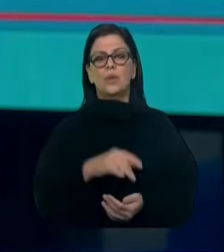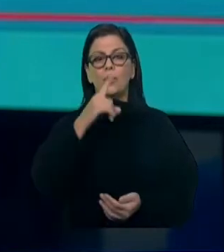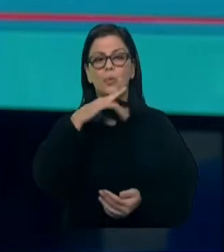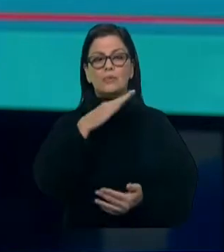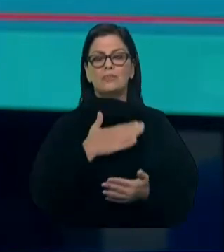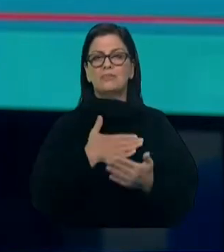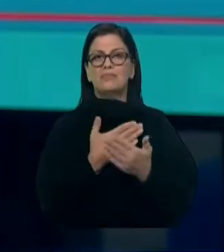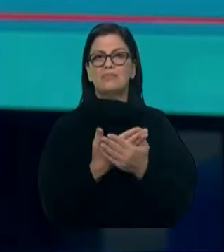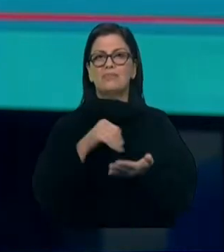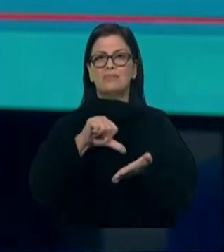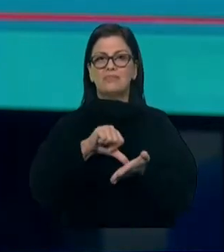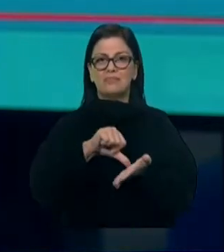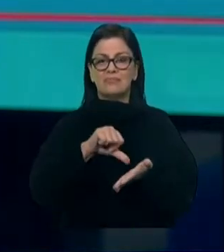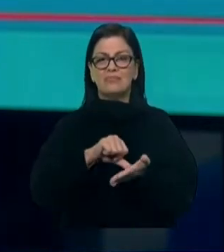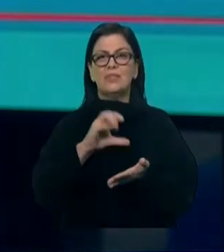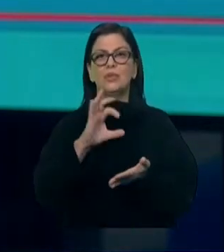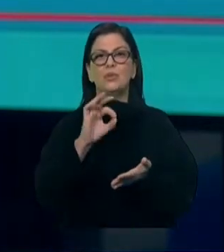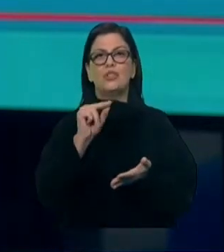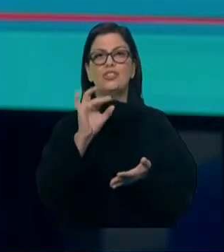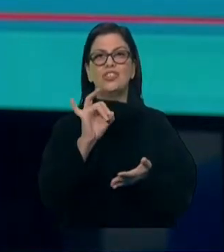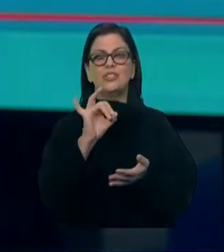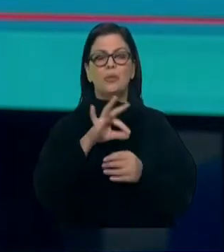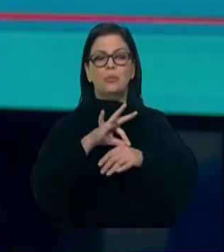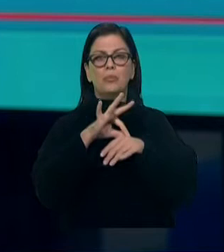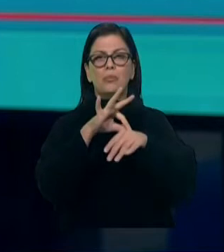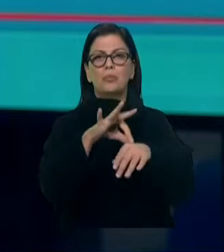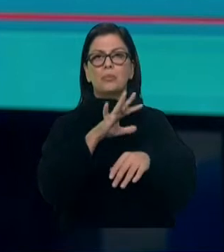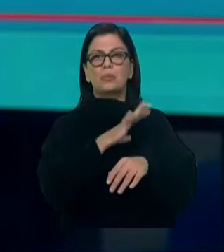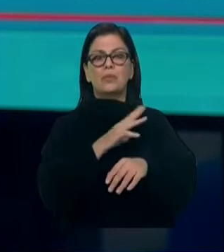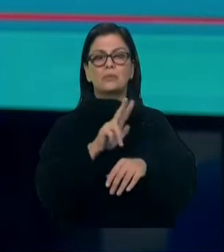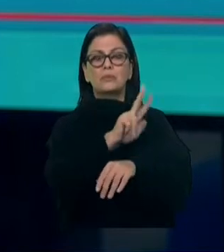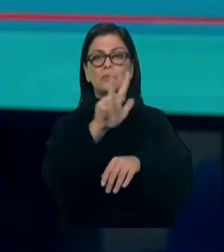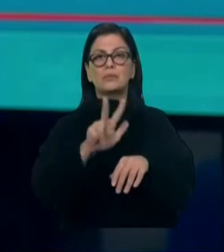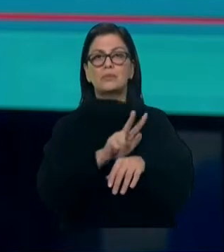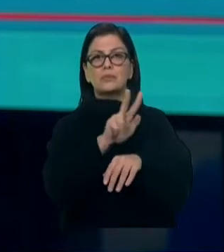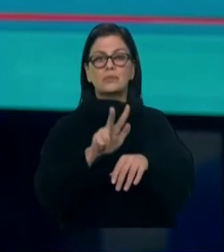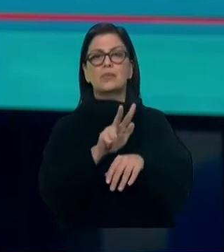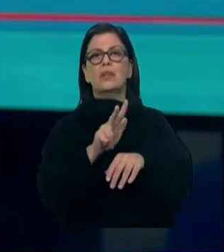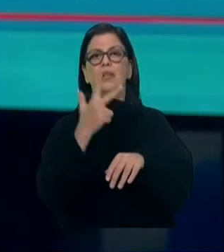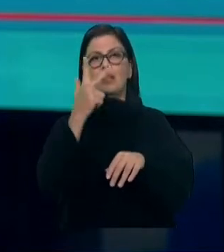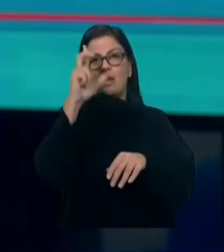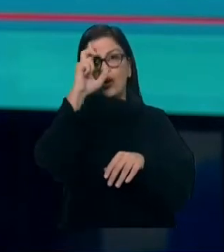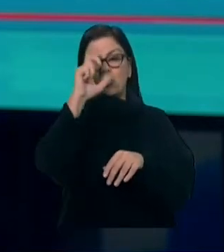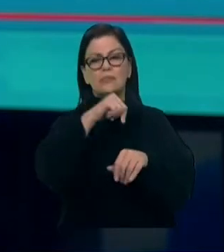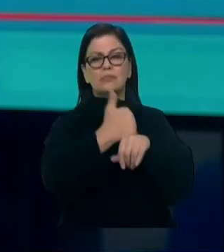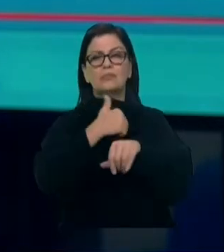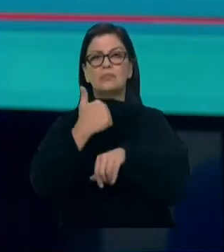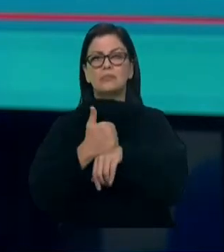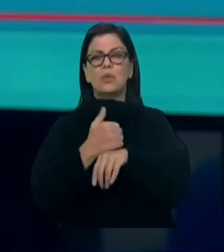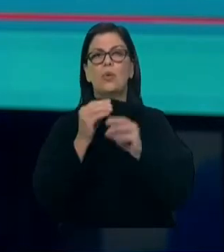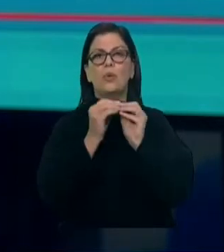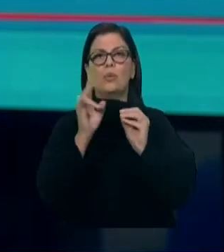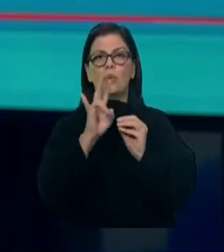Rusiyanın vasitəçiliyi ilə Soçidə reallaşan 3 saatlıq üç tərəfli görüşdə 10 noyabr və 11 yanvar